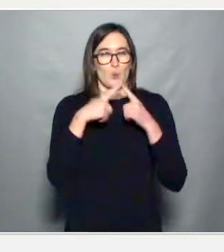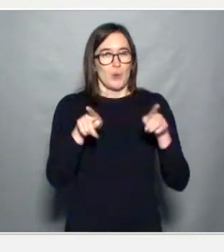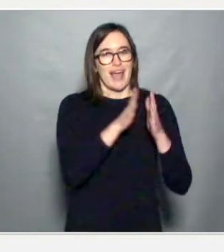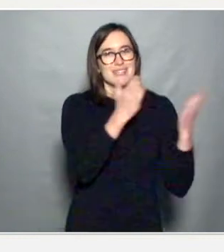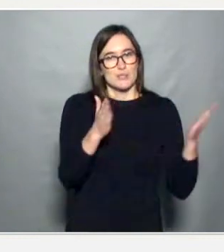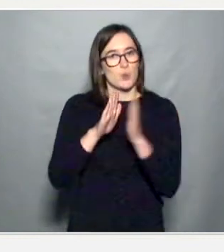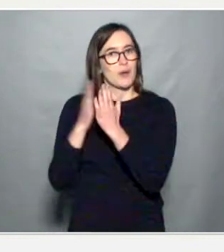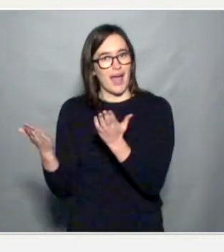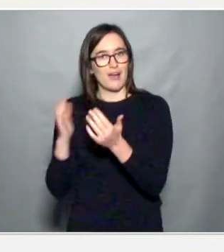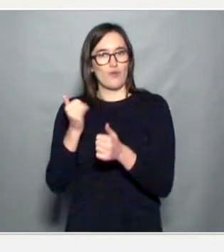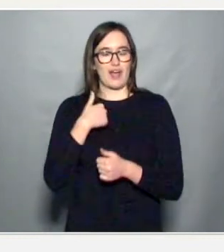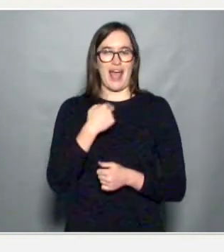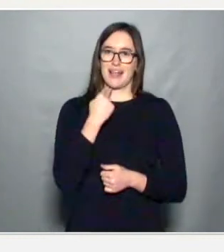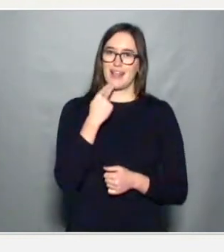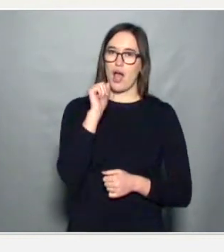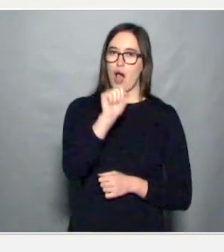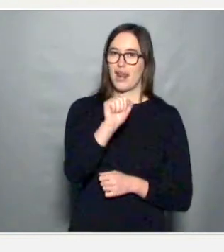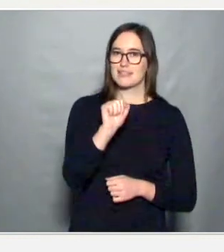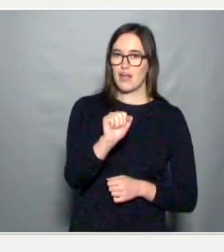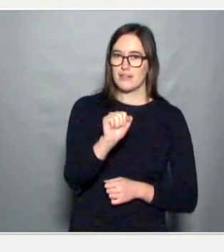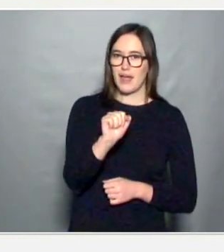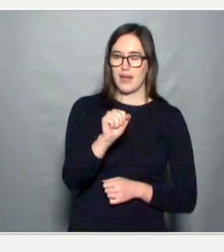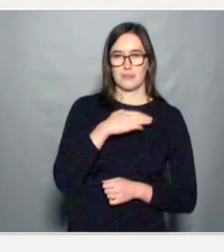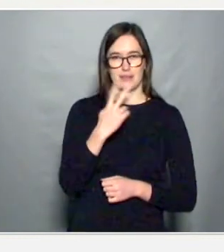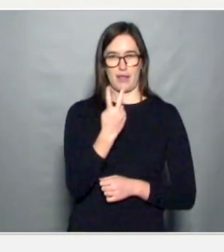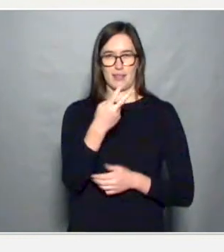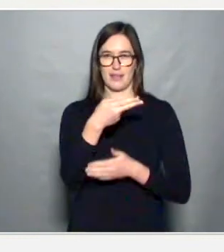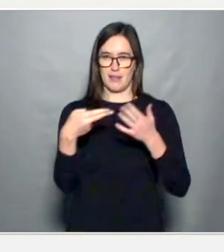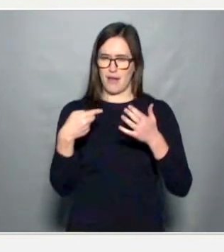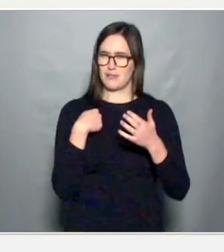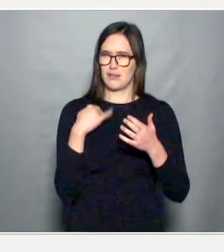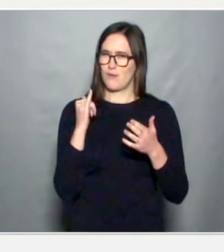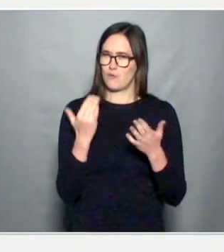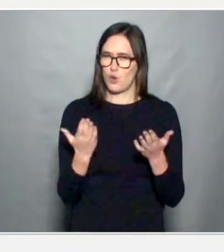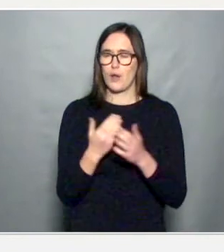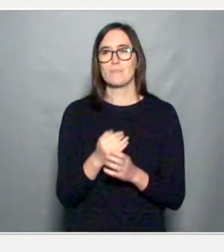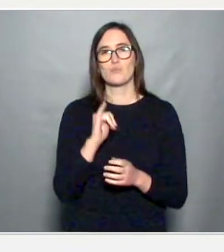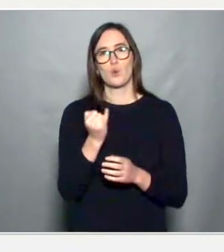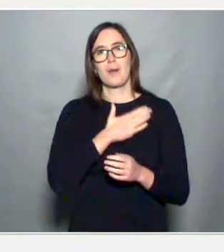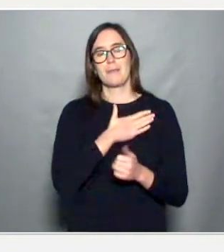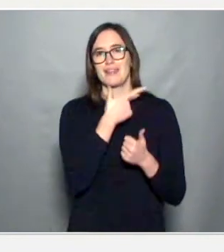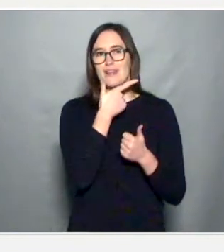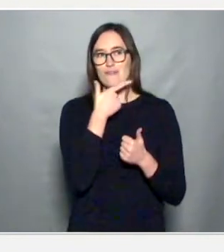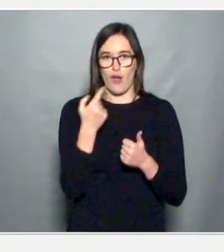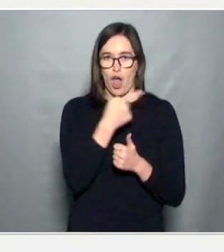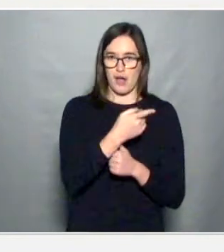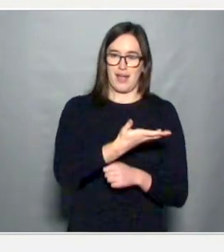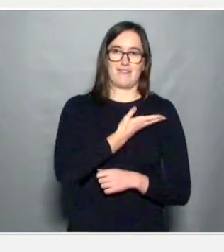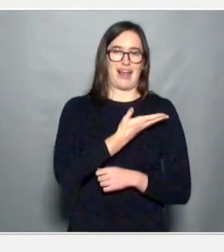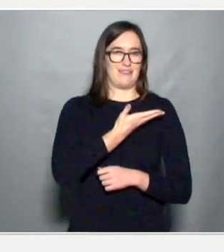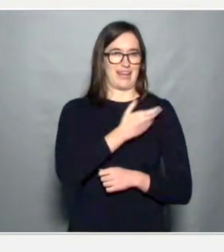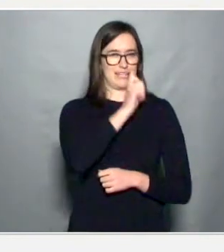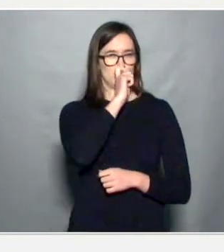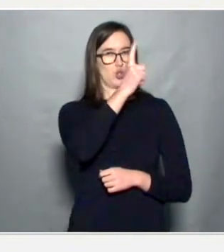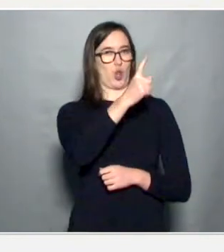historier, kring varför jag heter just Alexander i andra namn. Frågar man min pappa som är en väldigt, väldigt